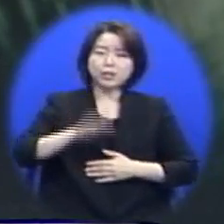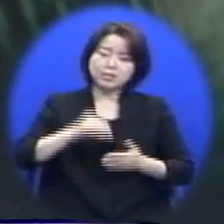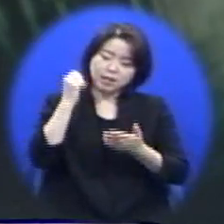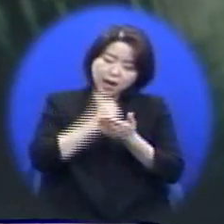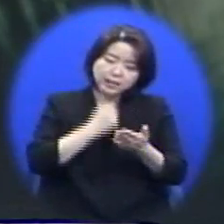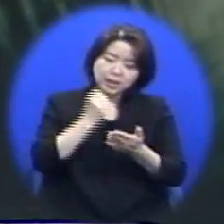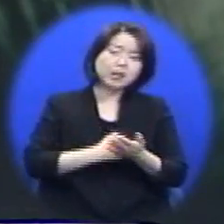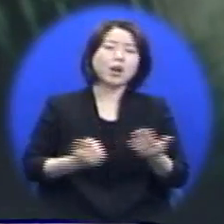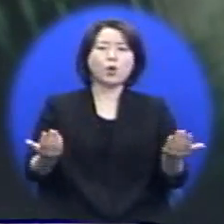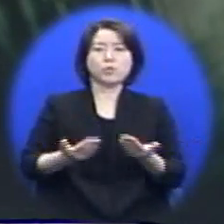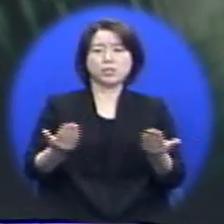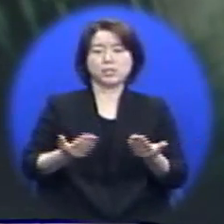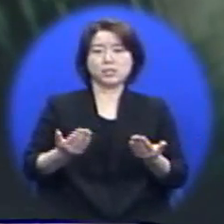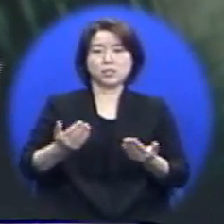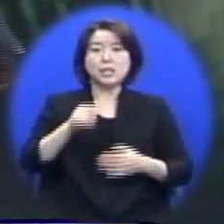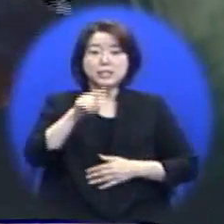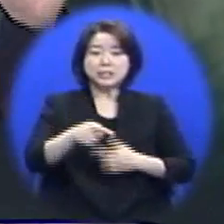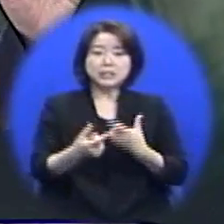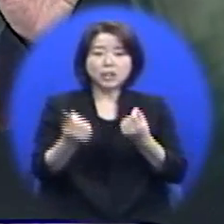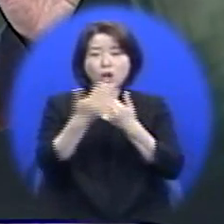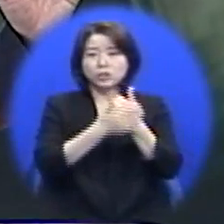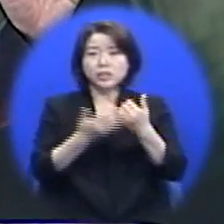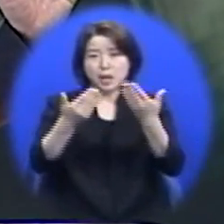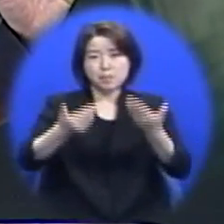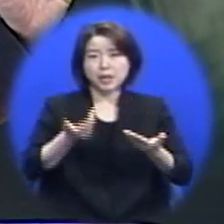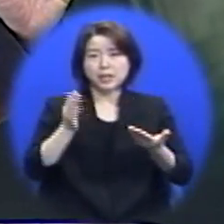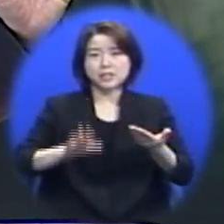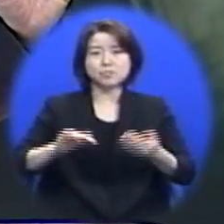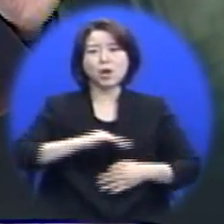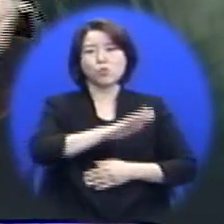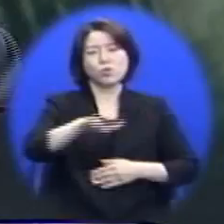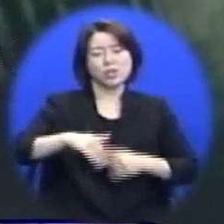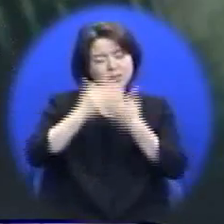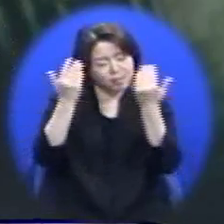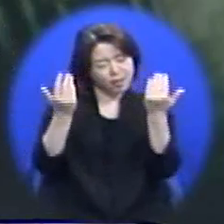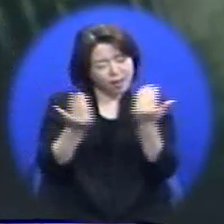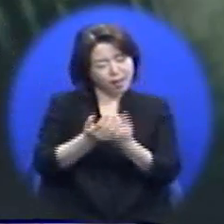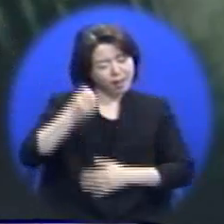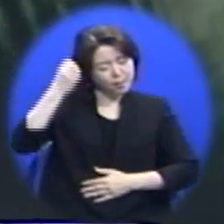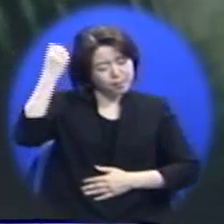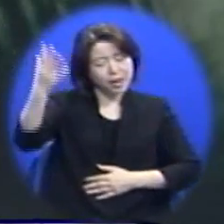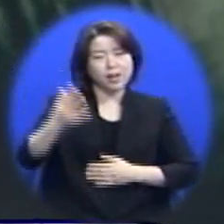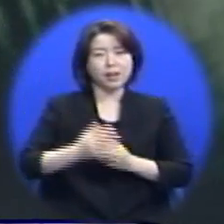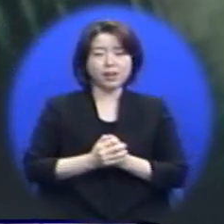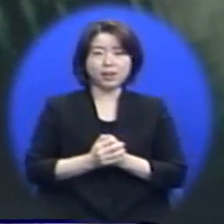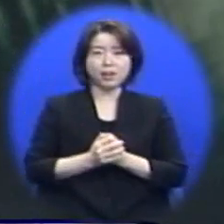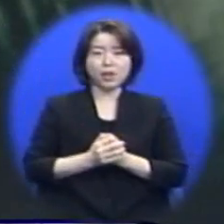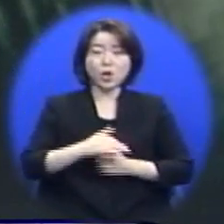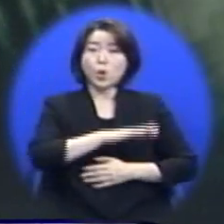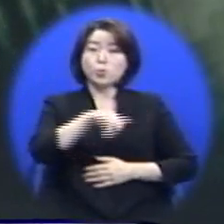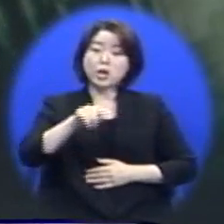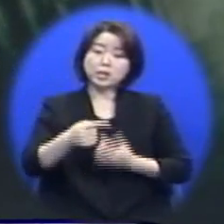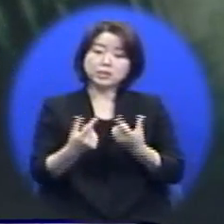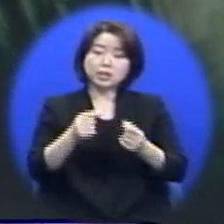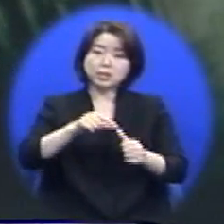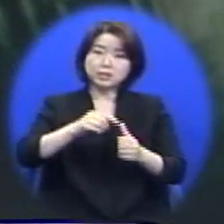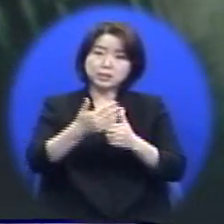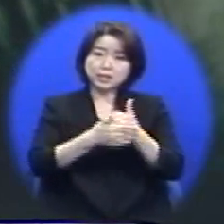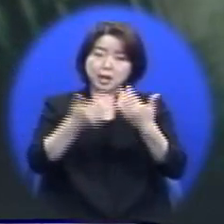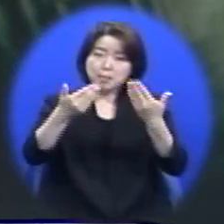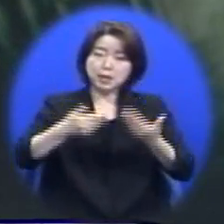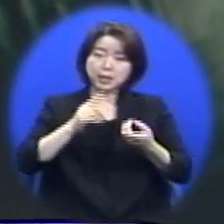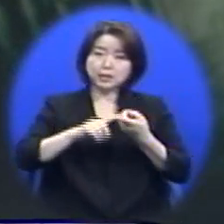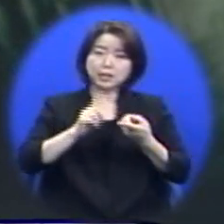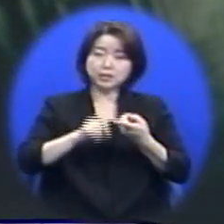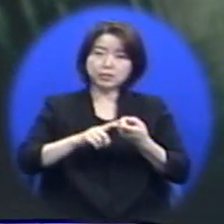안타깝게도 그런 은혜를 받고도 우리는 잊어버리고 살아요. 우리가 그런 은혜를 받았다는 사실을. 그래서